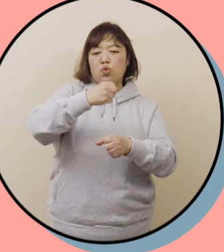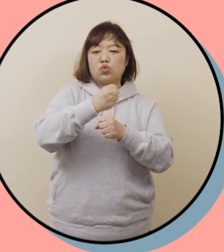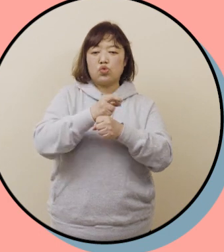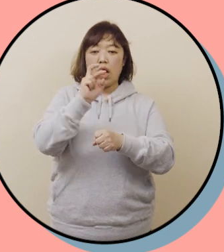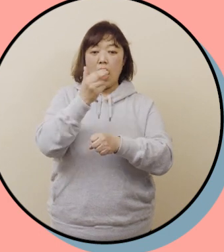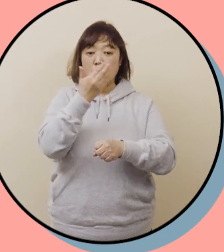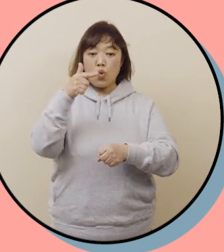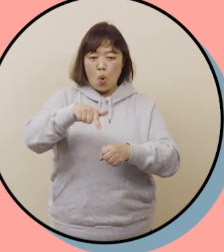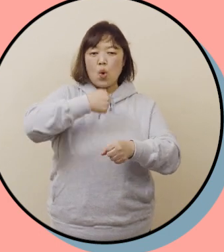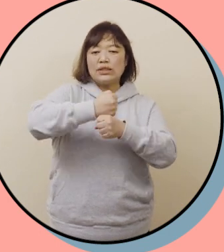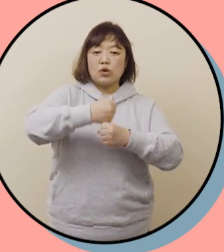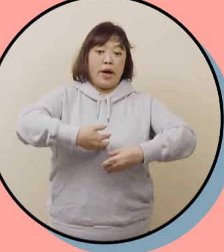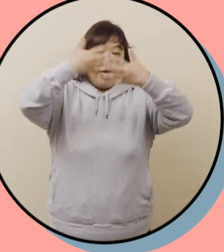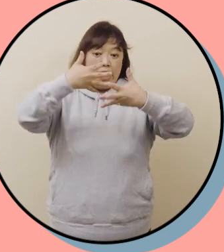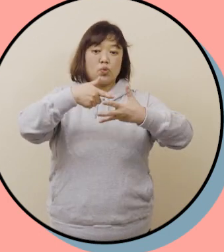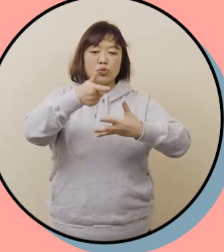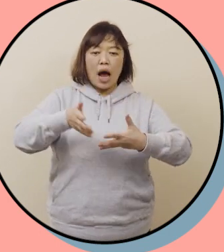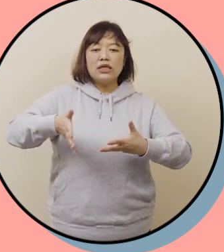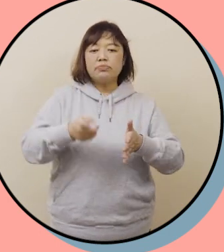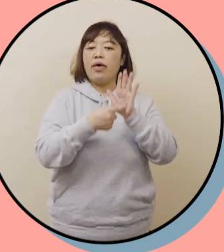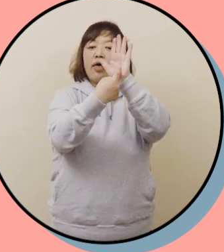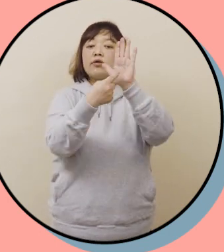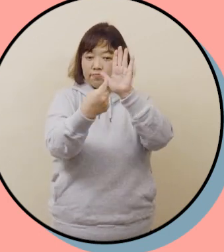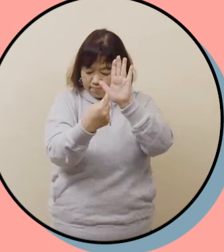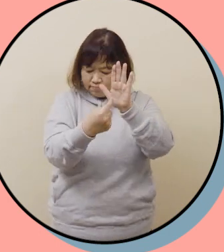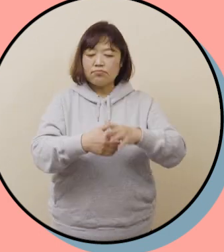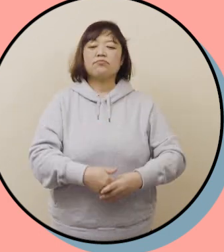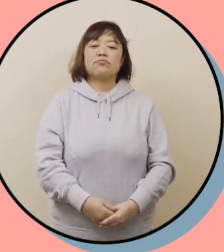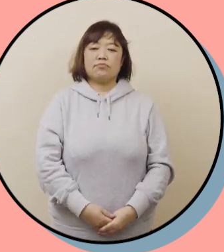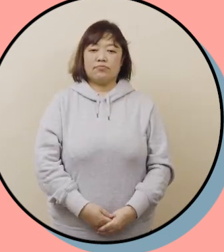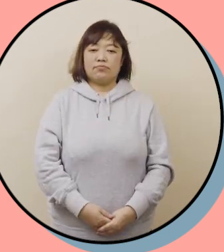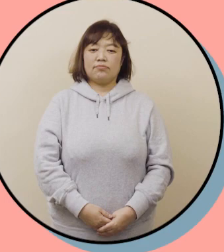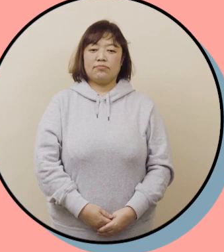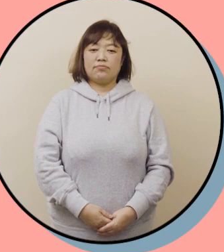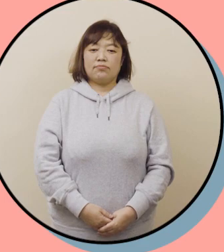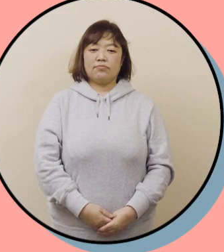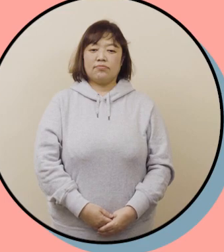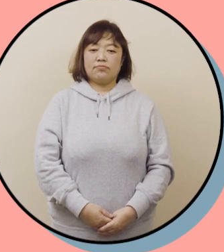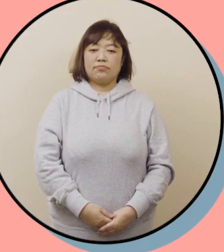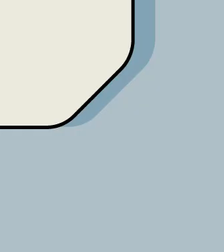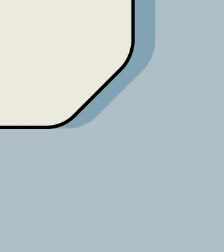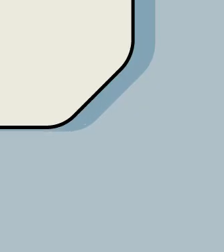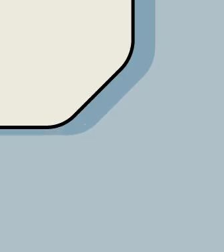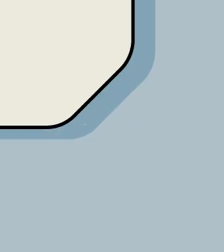などのオリジナル映像作品として作成されたアニメーションとなっております